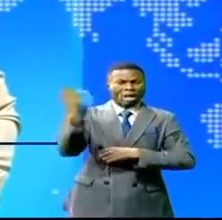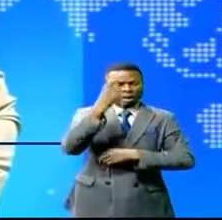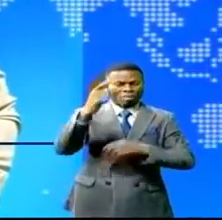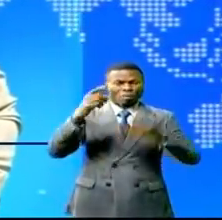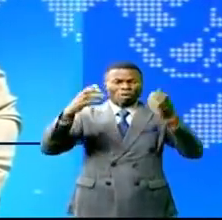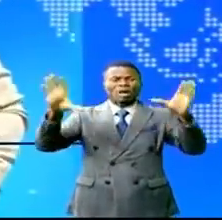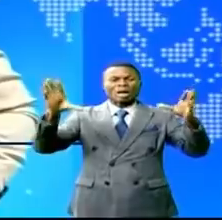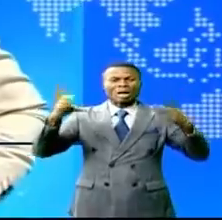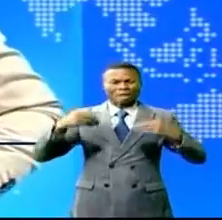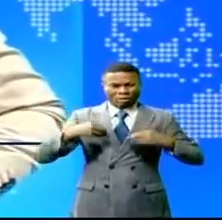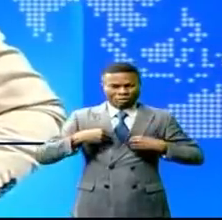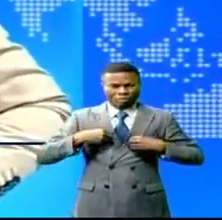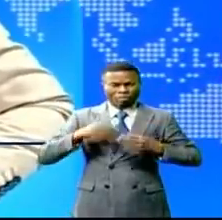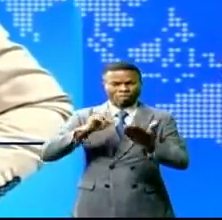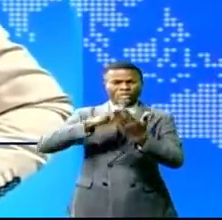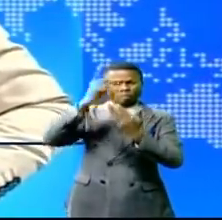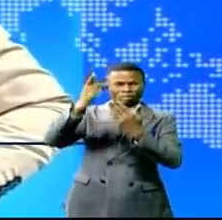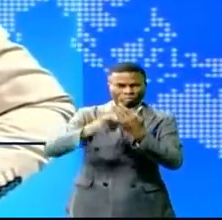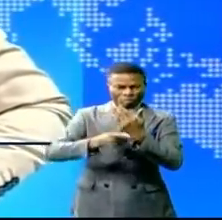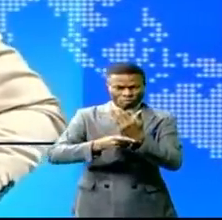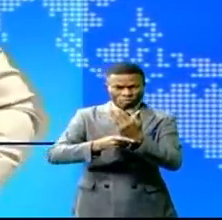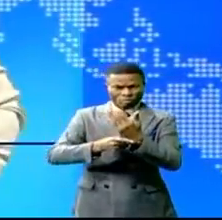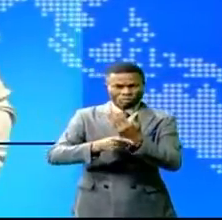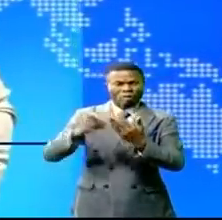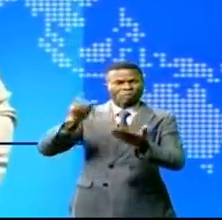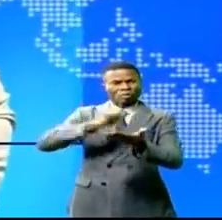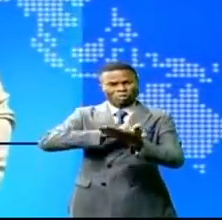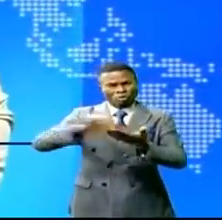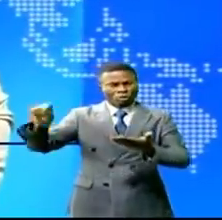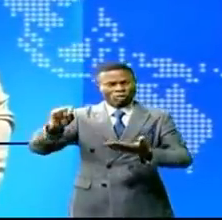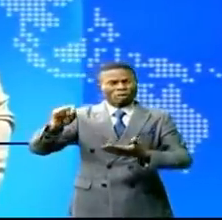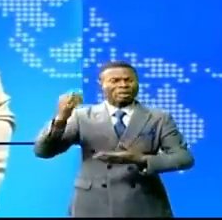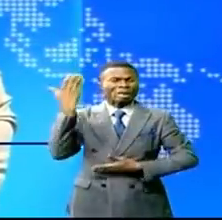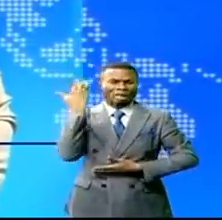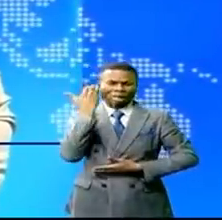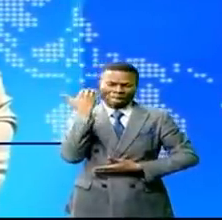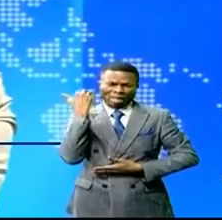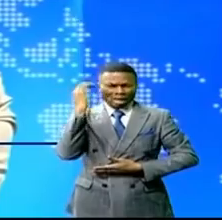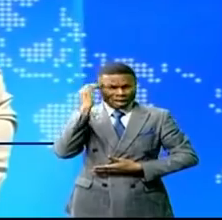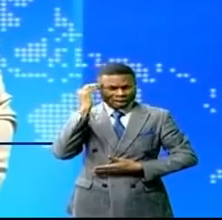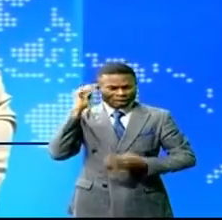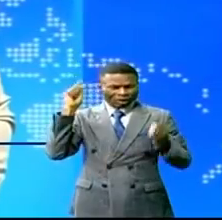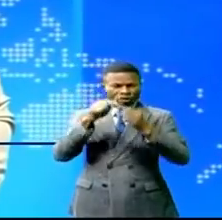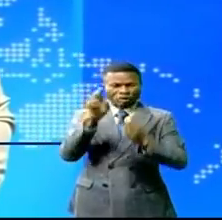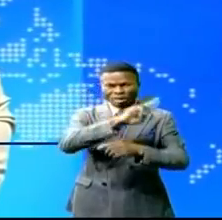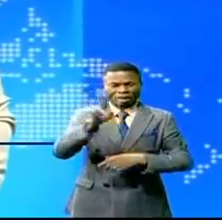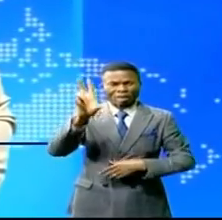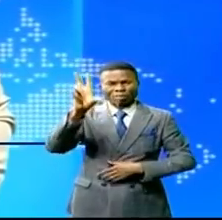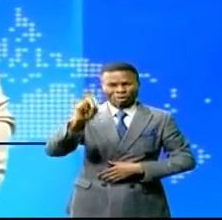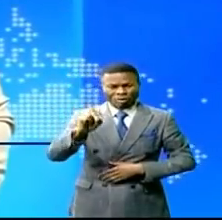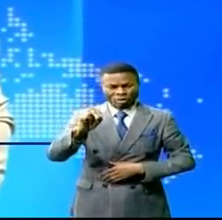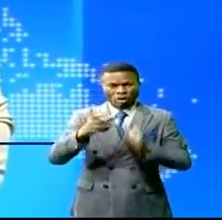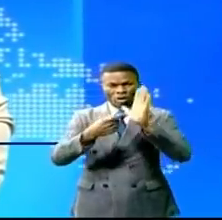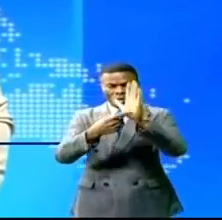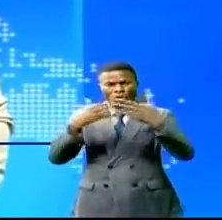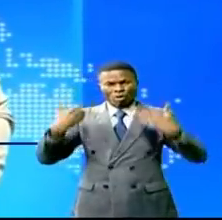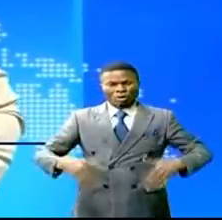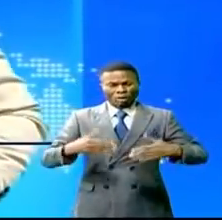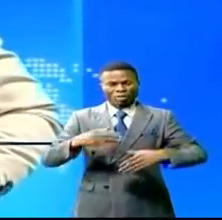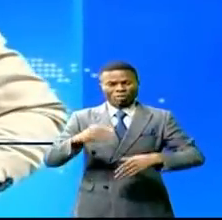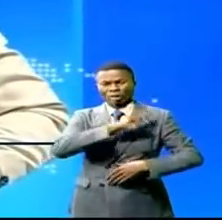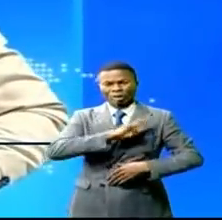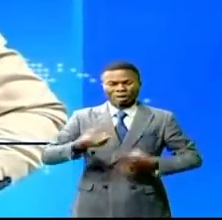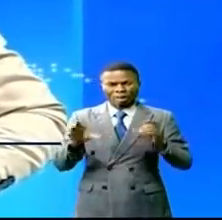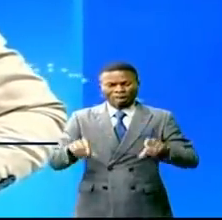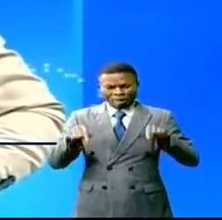sur le plan horaire pour éradiquer le sida d'ici l'horizon 2030 nous vous proposons la célébration à rdc plus